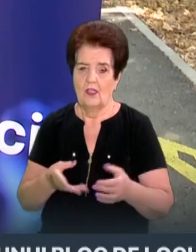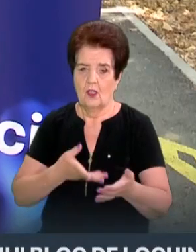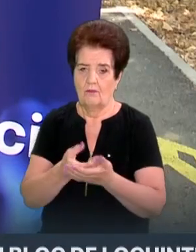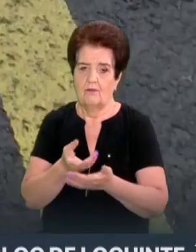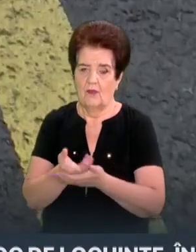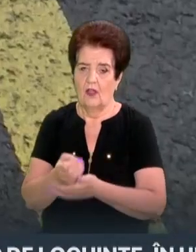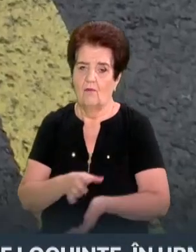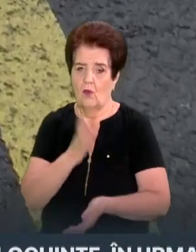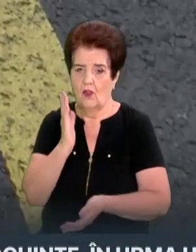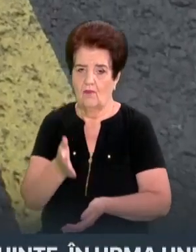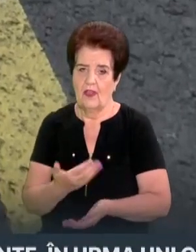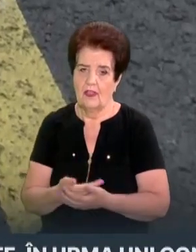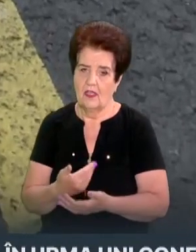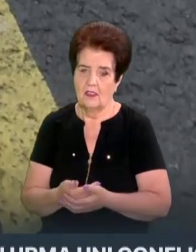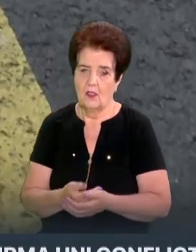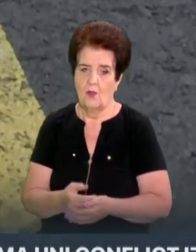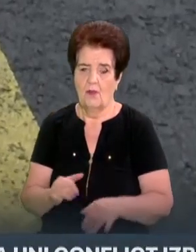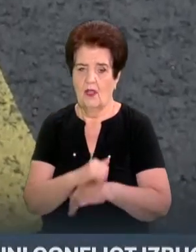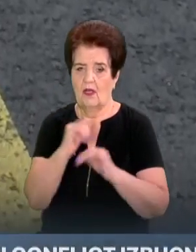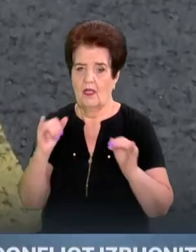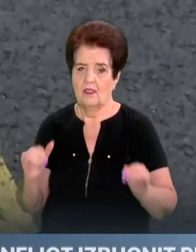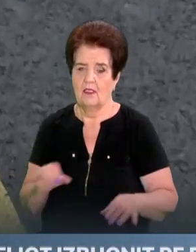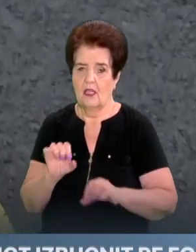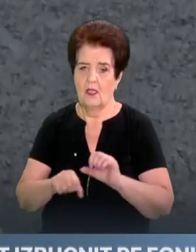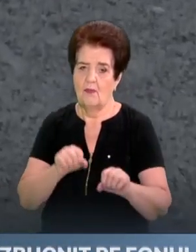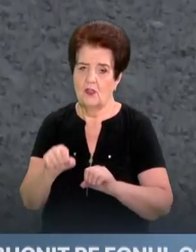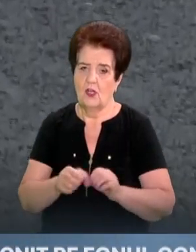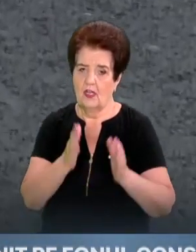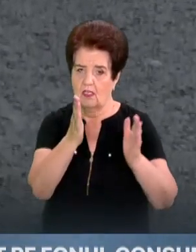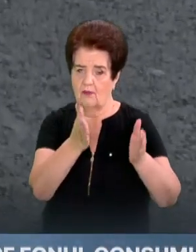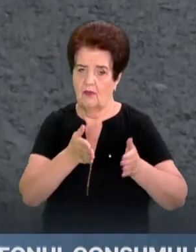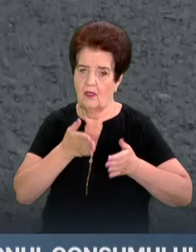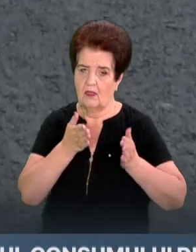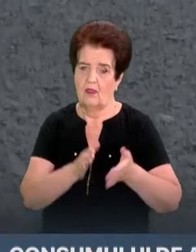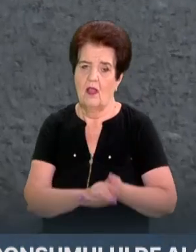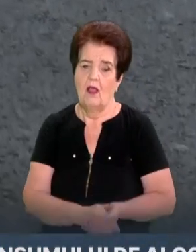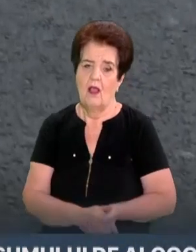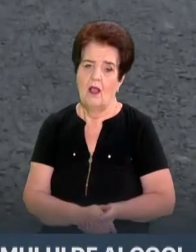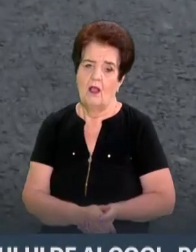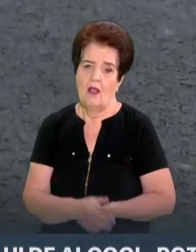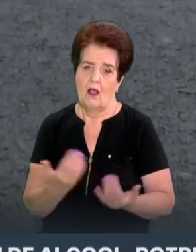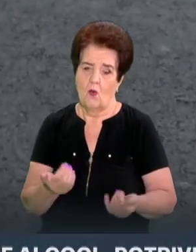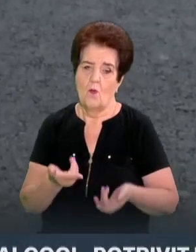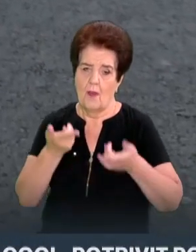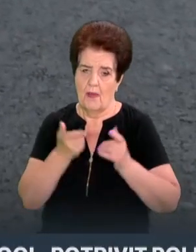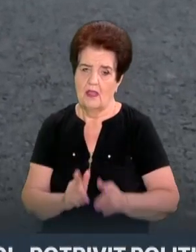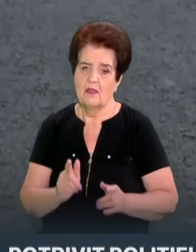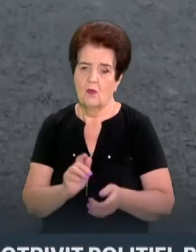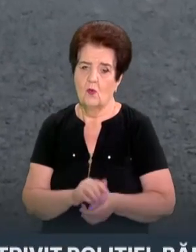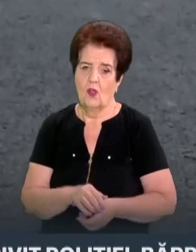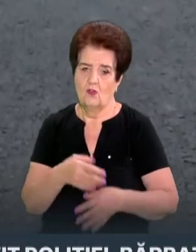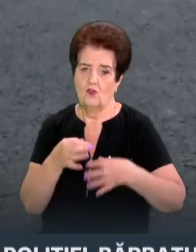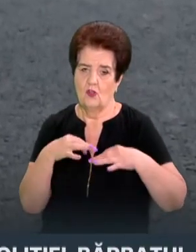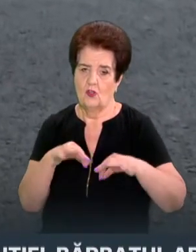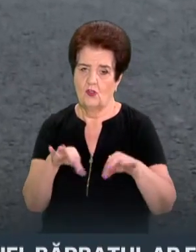vor contribui, de exemplu, la extinderea rețelei de biciclete pentru acest oraș. Acum deja este mult mai sigur să circuri